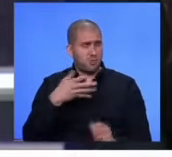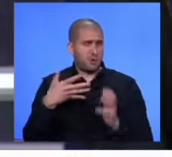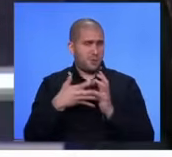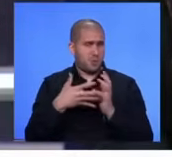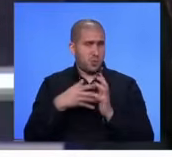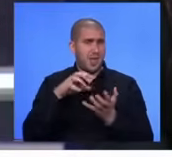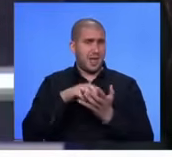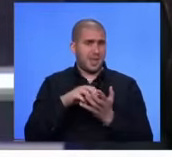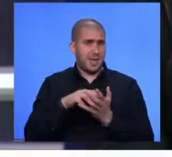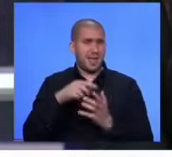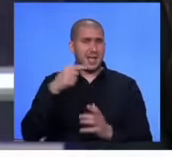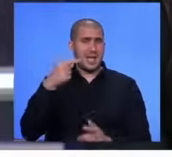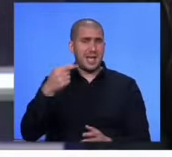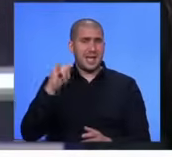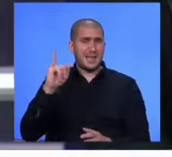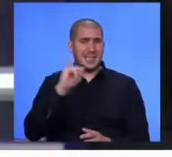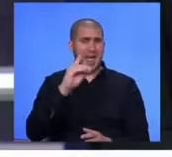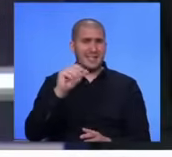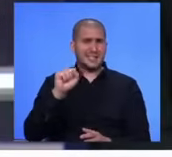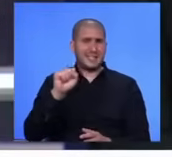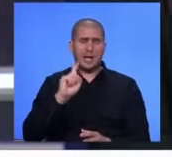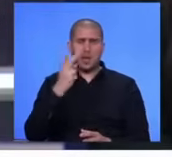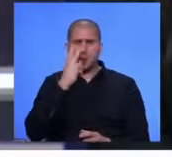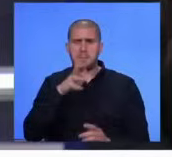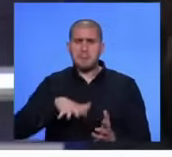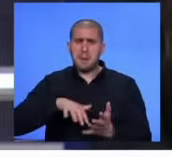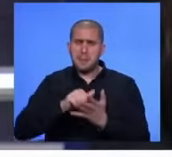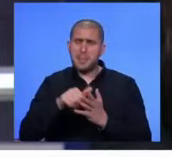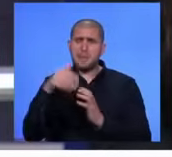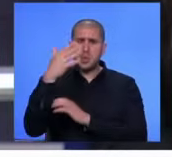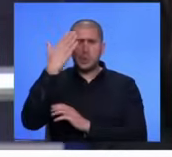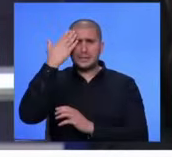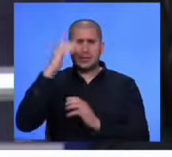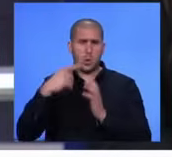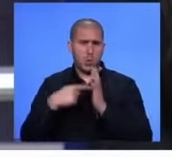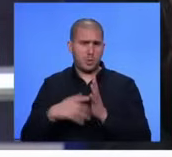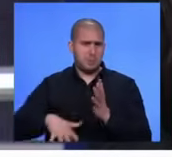לאתר גיידסטאר, אפשר לראות בדיוק מי מממן, מדינות זרות, למשל.